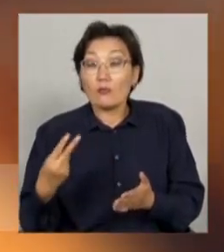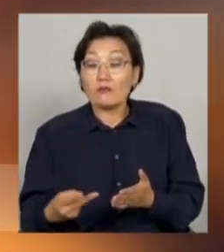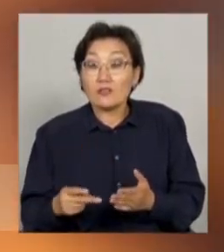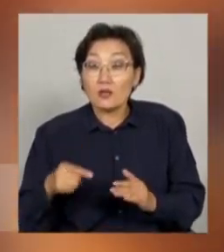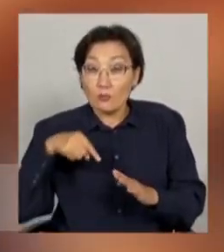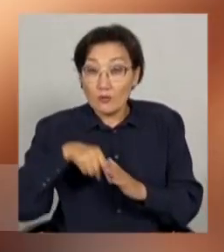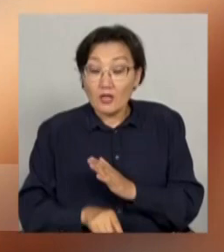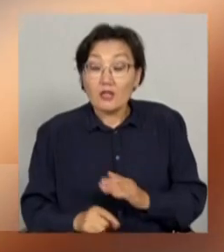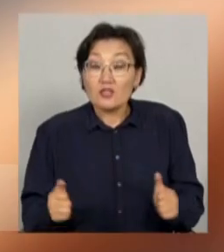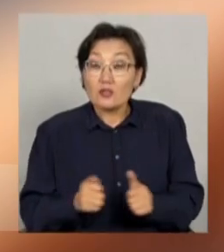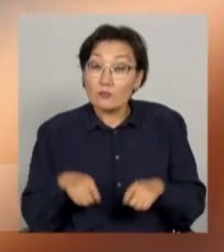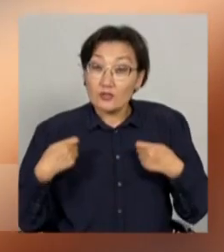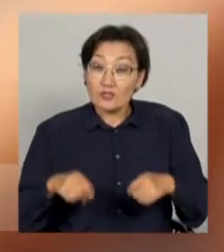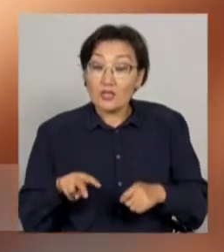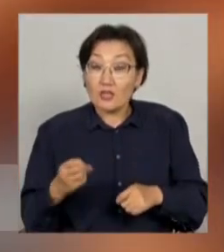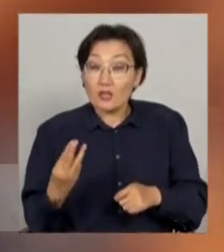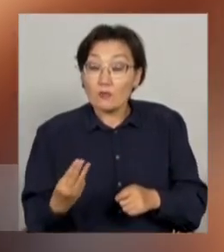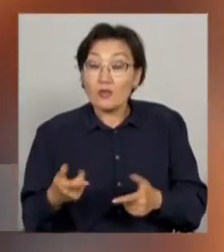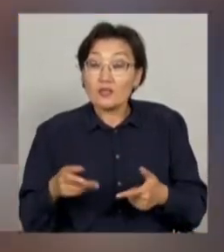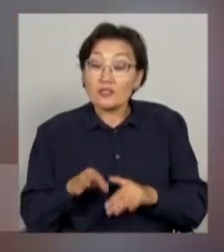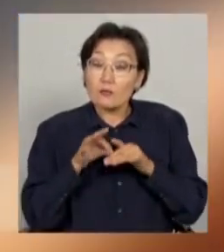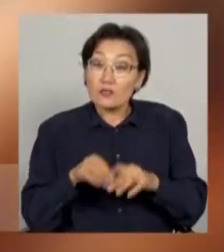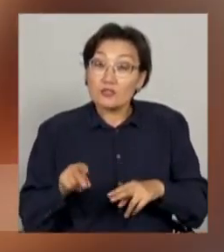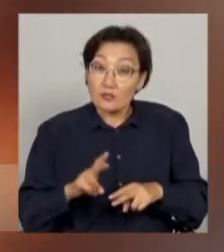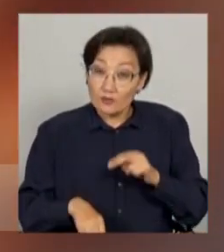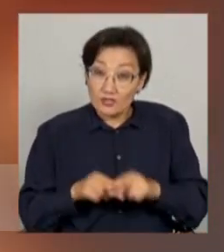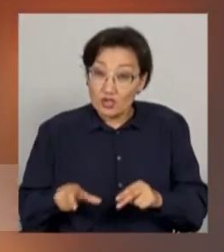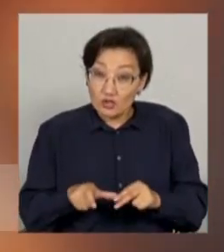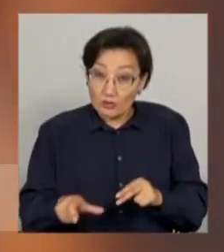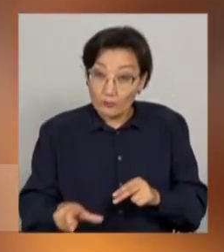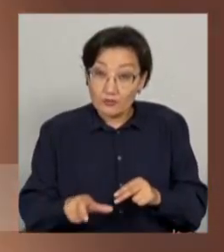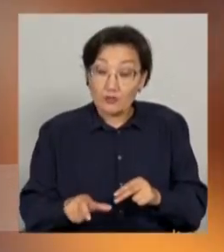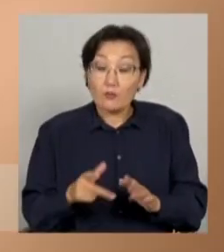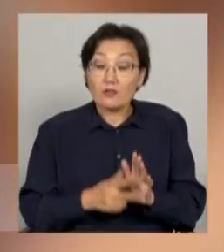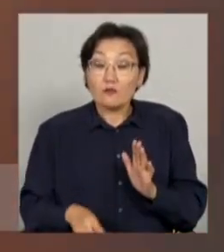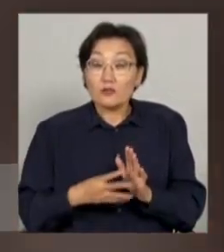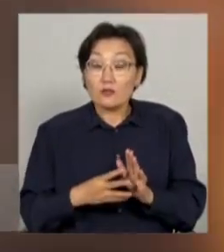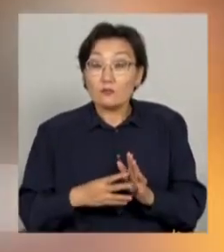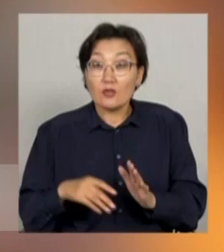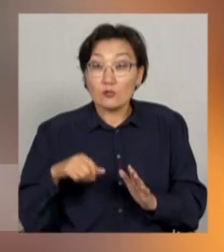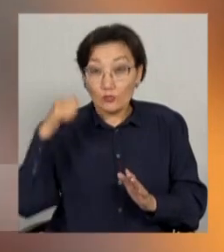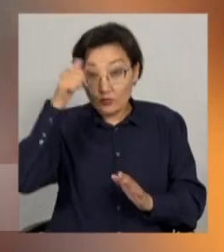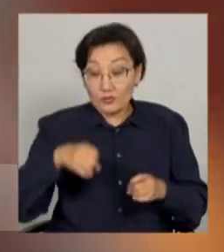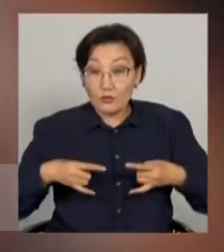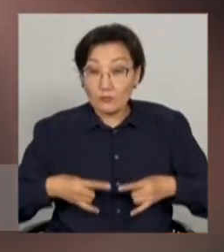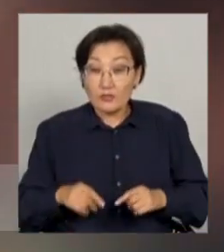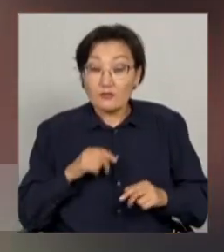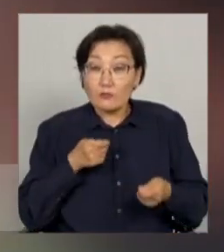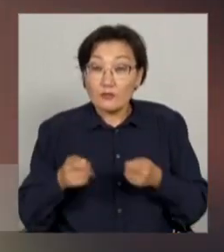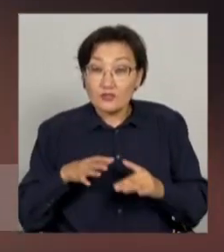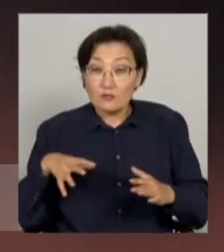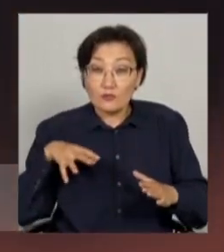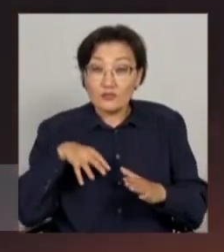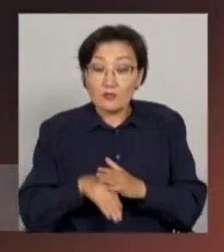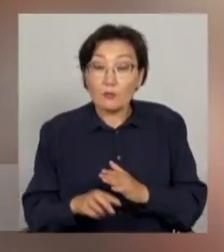рядом с рынком Алаш, где проводятся работы по строительству подземной дороги. Водитель 89-го года рождения из-за неосторожности